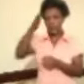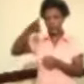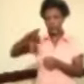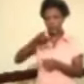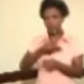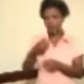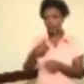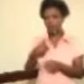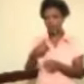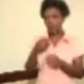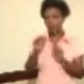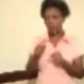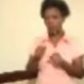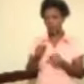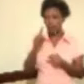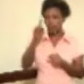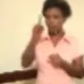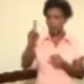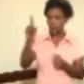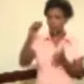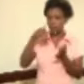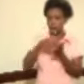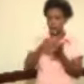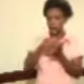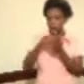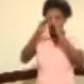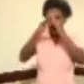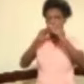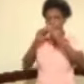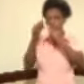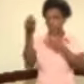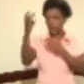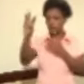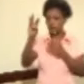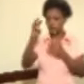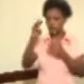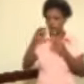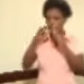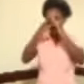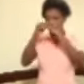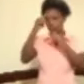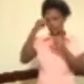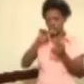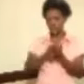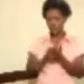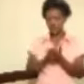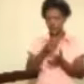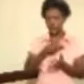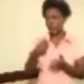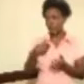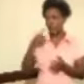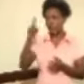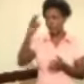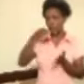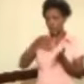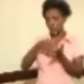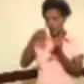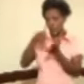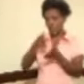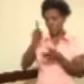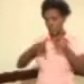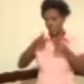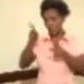Kanyo, 1193 camps dans la zone métropolitaine là, et ailleurs, nous gagnons 1 500 000 moun, mais je crois que